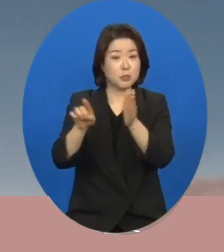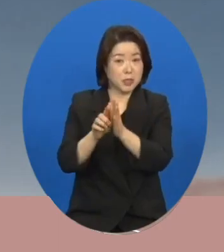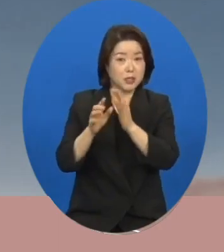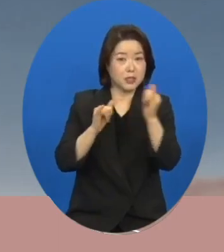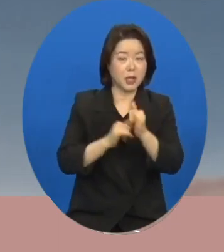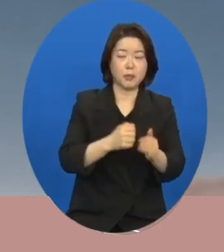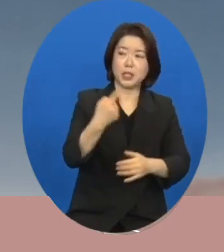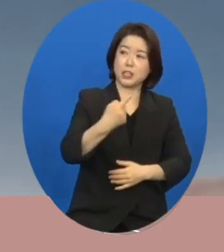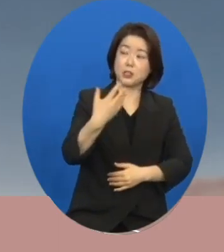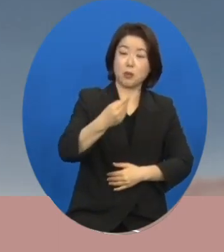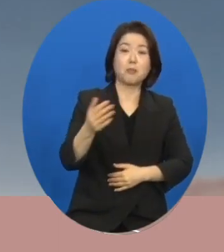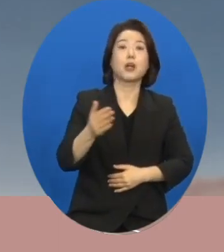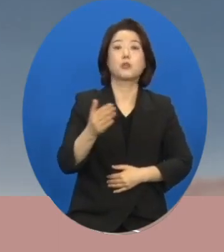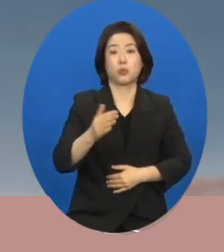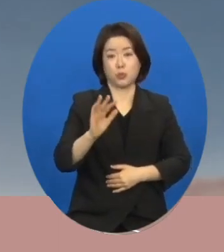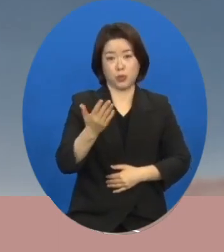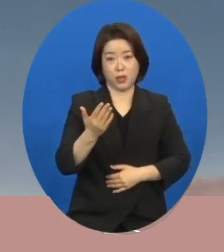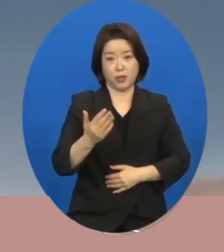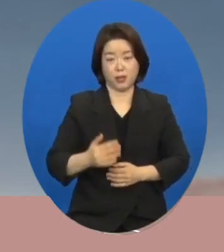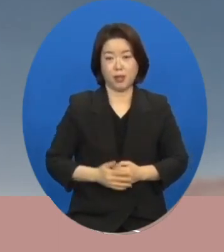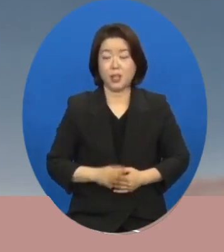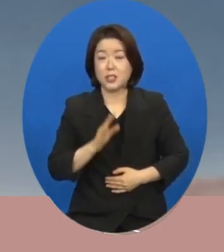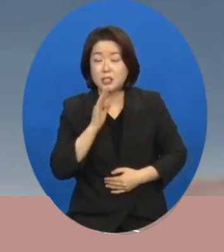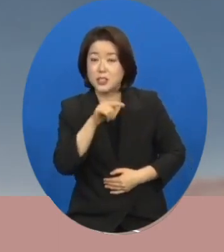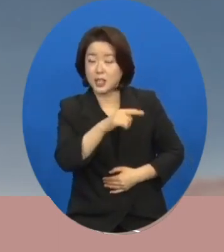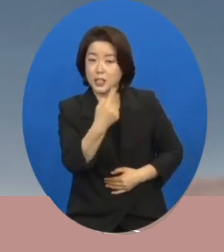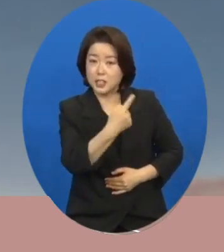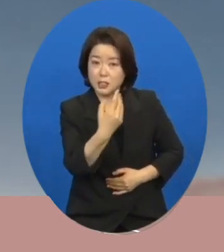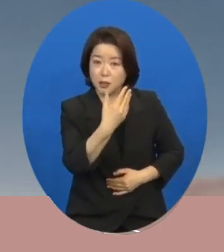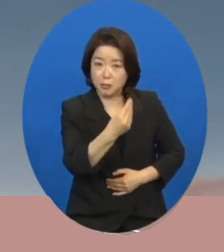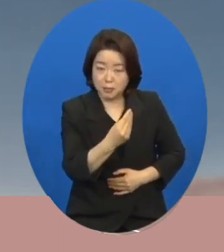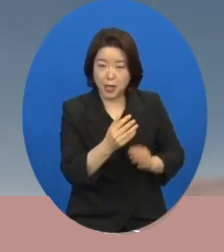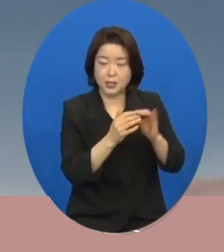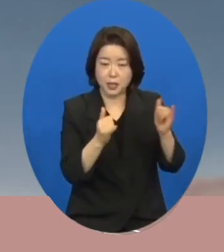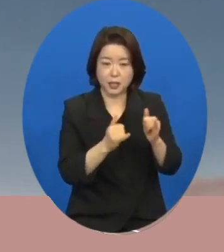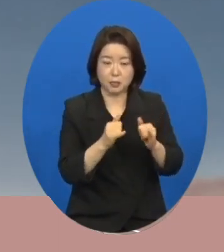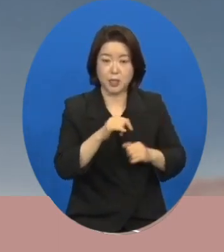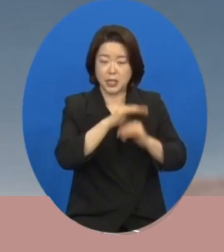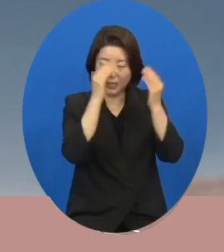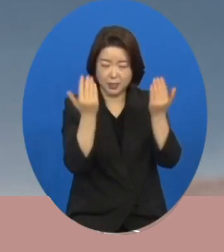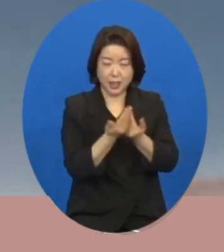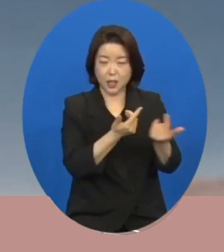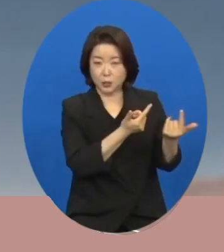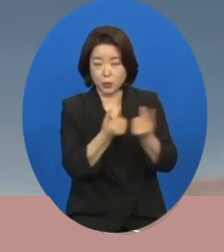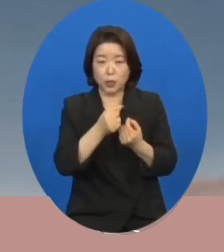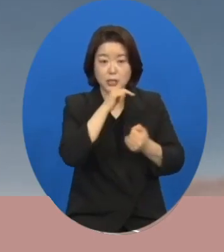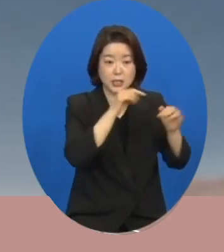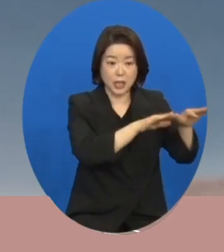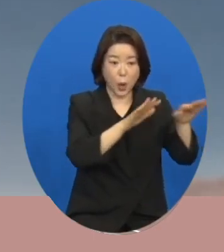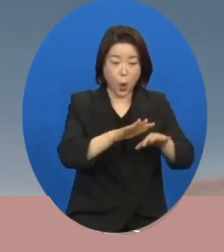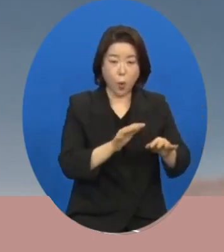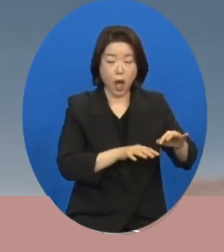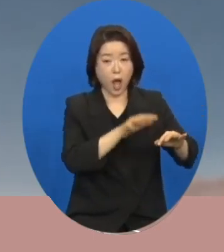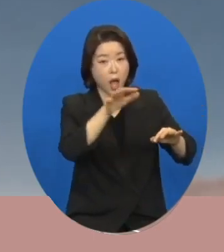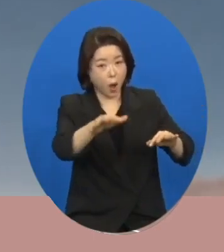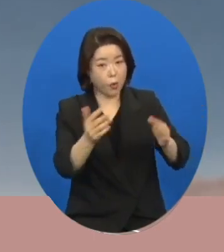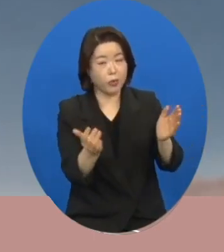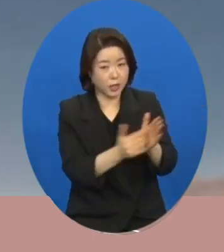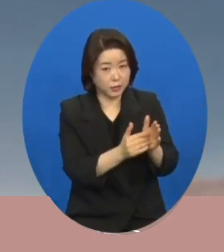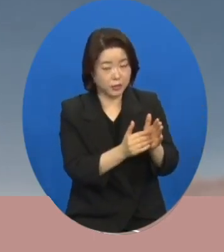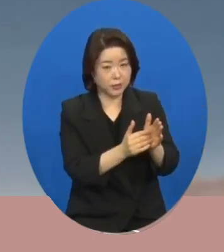생각해 보세요 정말이 천만 명이 다 홍해를 건넌 사람들일까요 아니면 건넜다라고